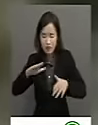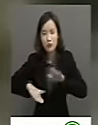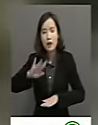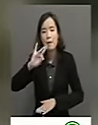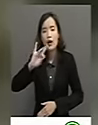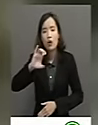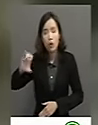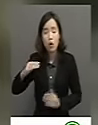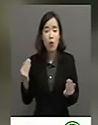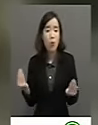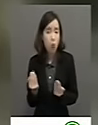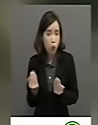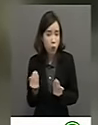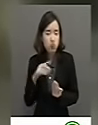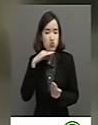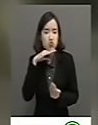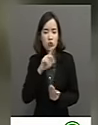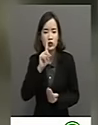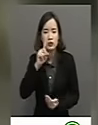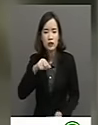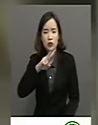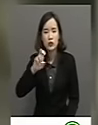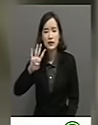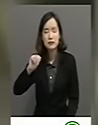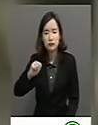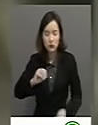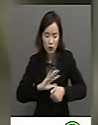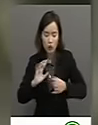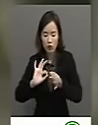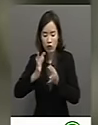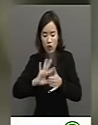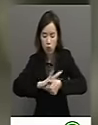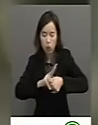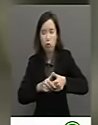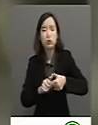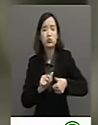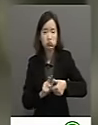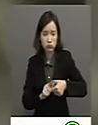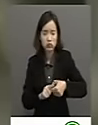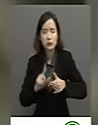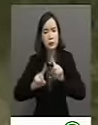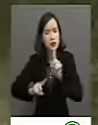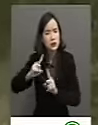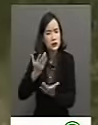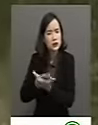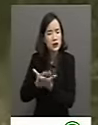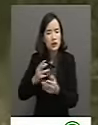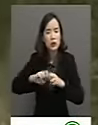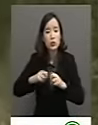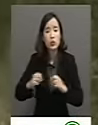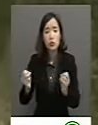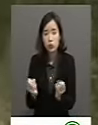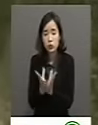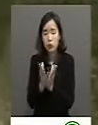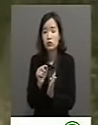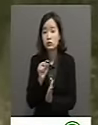ส่วนลูกหมูอีก 1,240 ตัวนับแล้วถูกไฟคอกฮะประเมินความเสียหายทั้งพ่อพันธุ์แม่พันธุ์ลูกหมูนะ